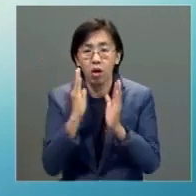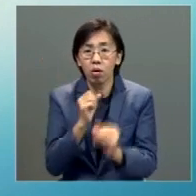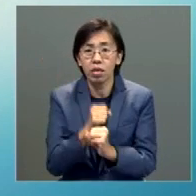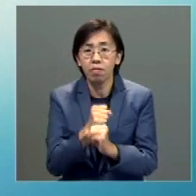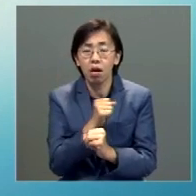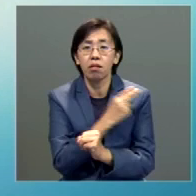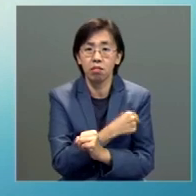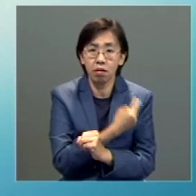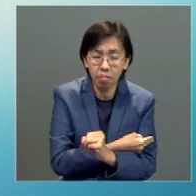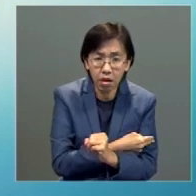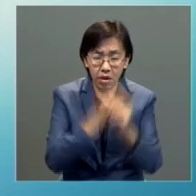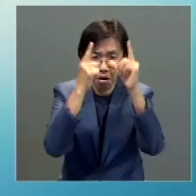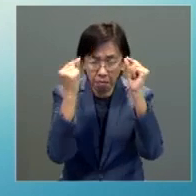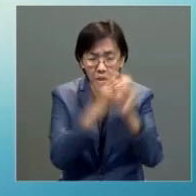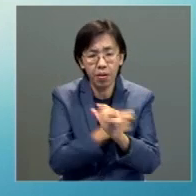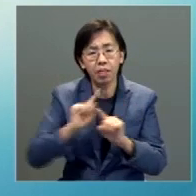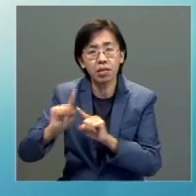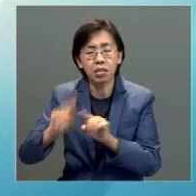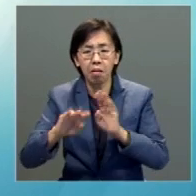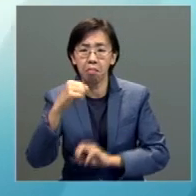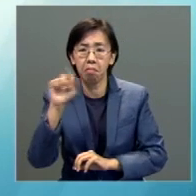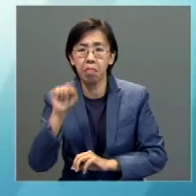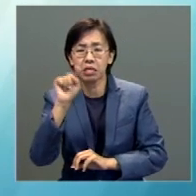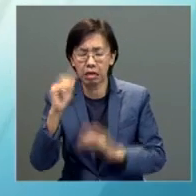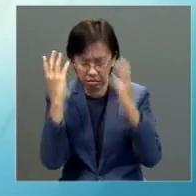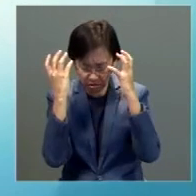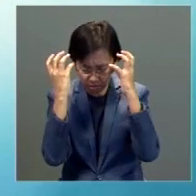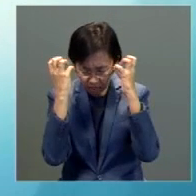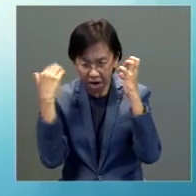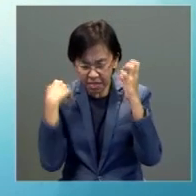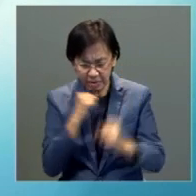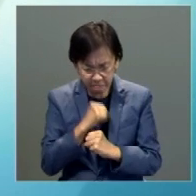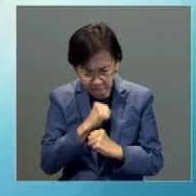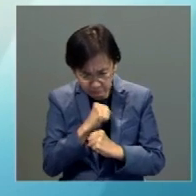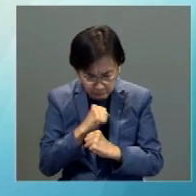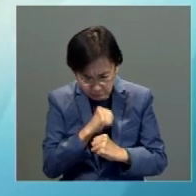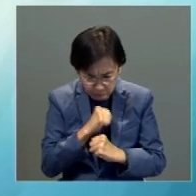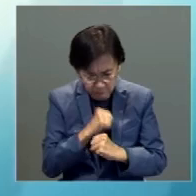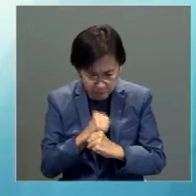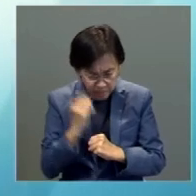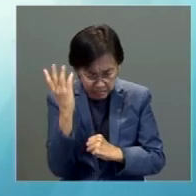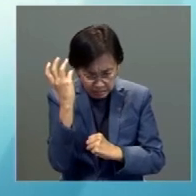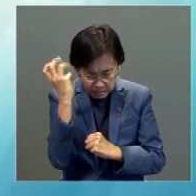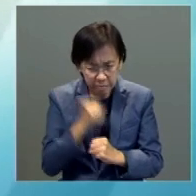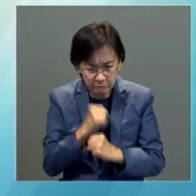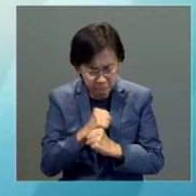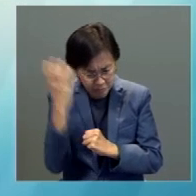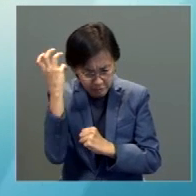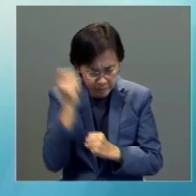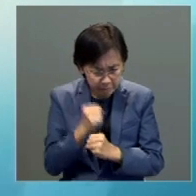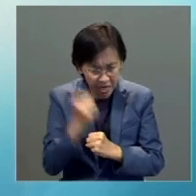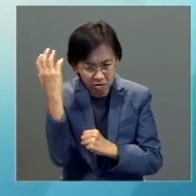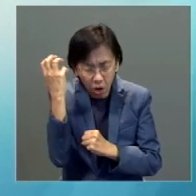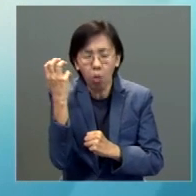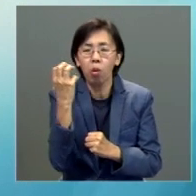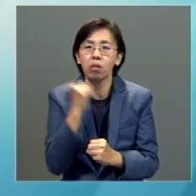ธารณสุขเกือบ 10%ก็มีเกิดขึ้นอย่างนี้ได้เพราะว่าต้องทุ่มเทกำลังกายกำลังใจทั้งแรงกายแรงใจในการทำงาน